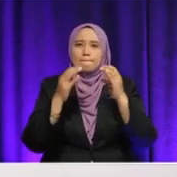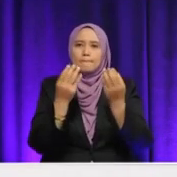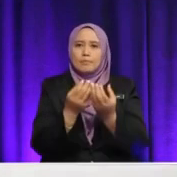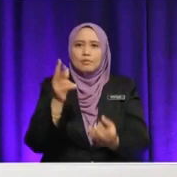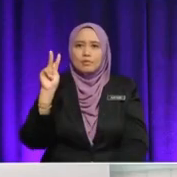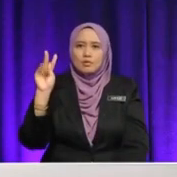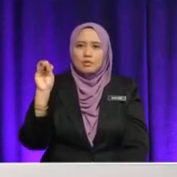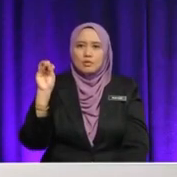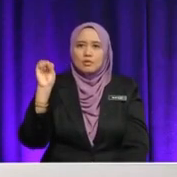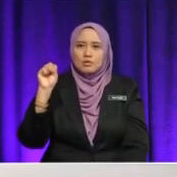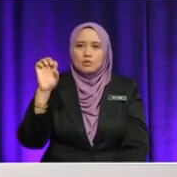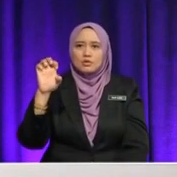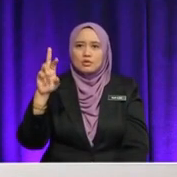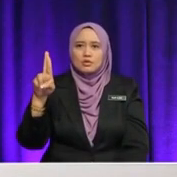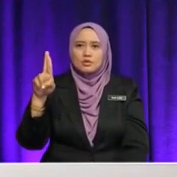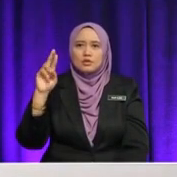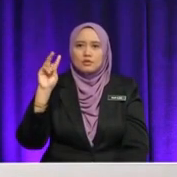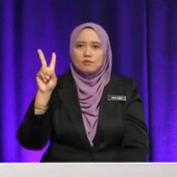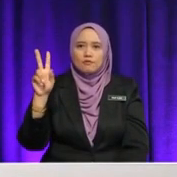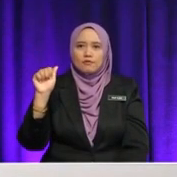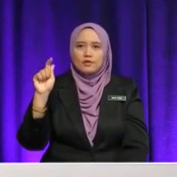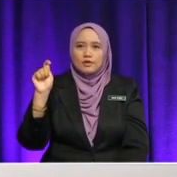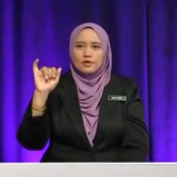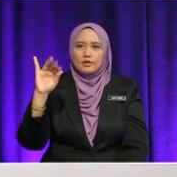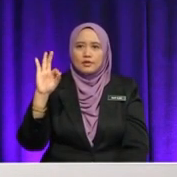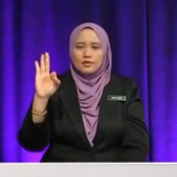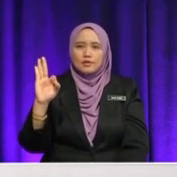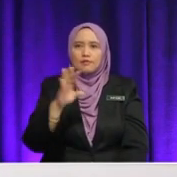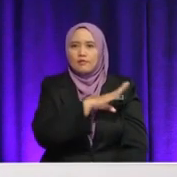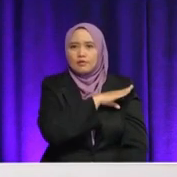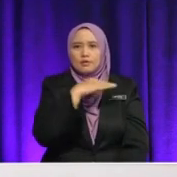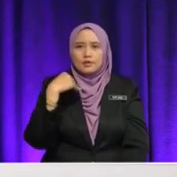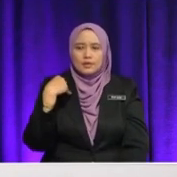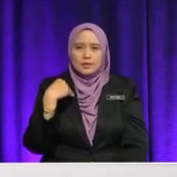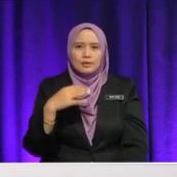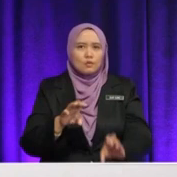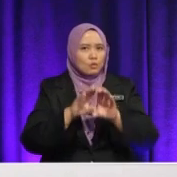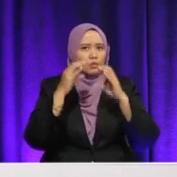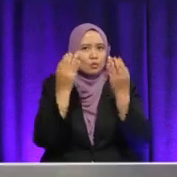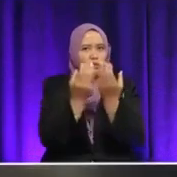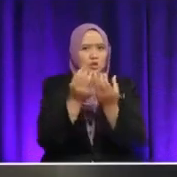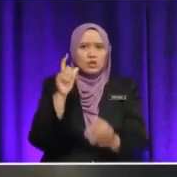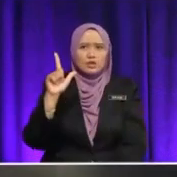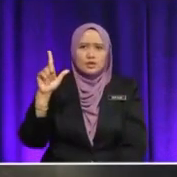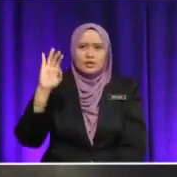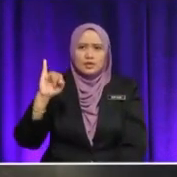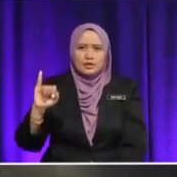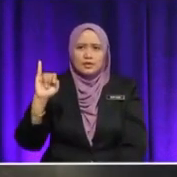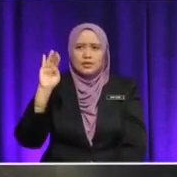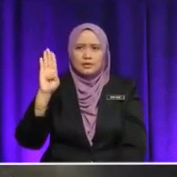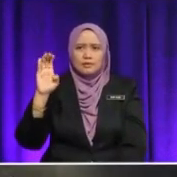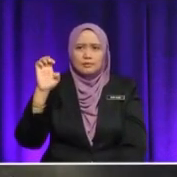bertemu dengan tokoh-tokoh ini melalui look no ah cukup saya masih ramai murid-murid